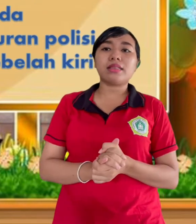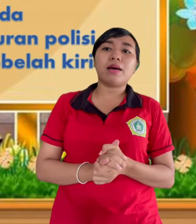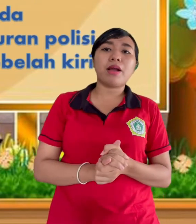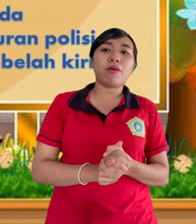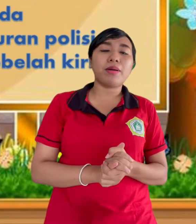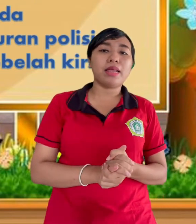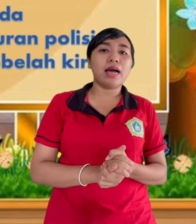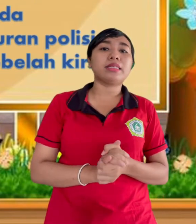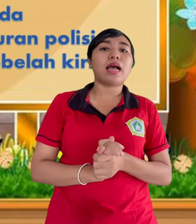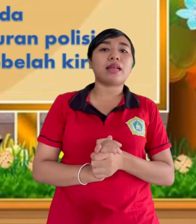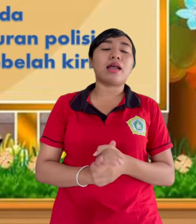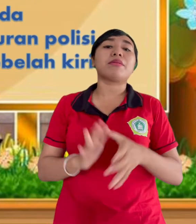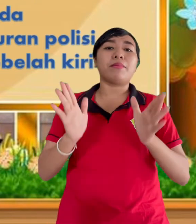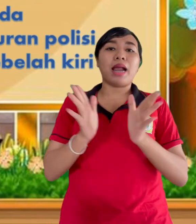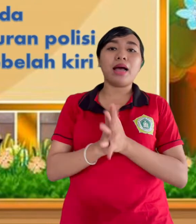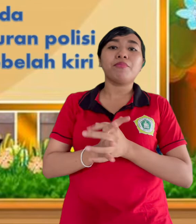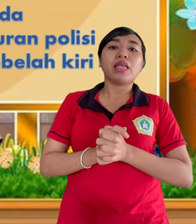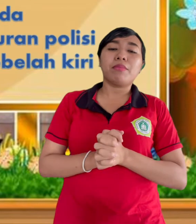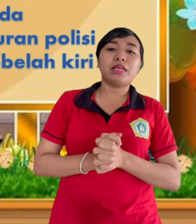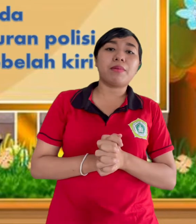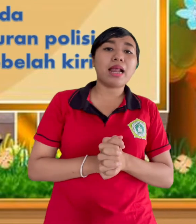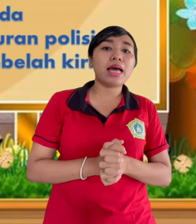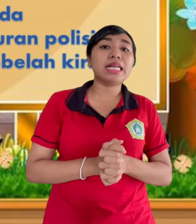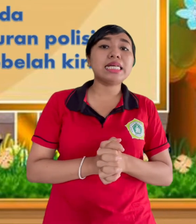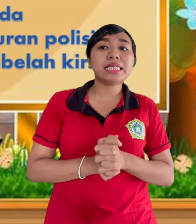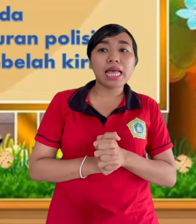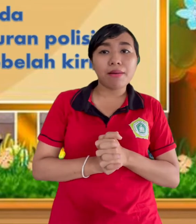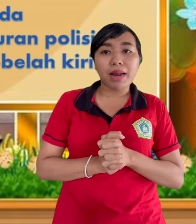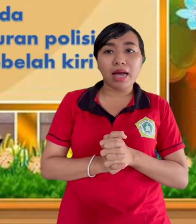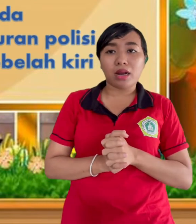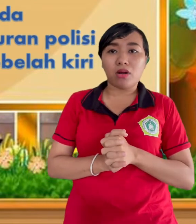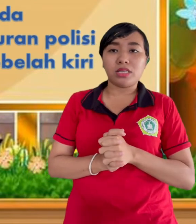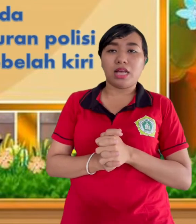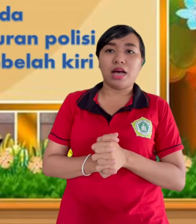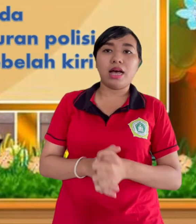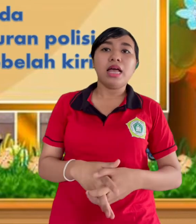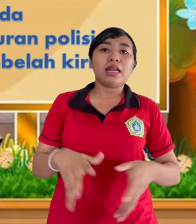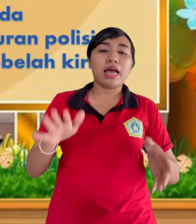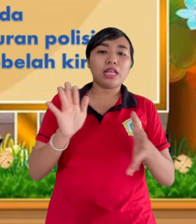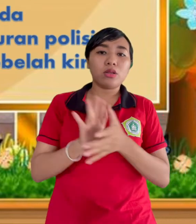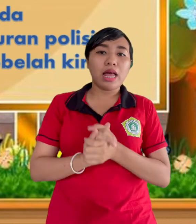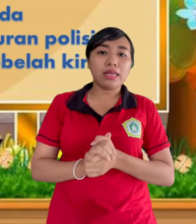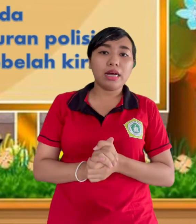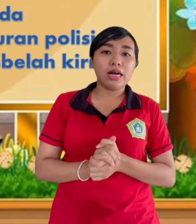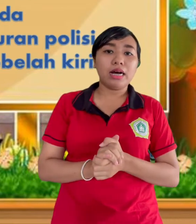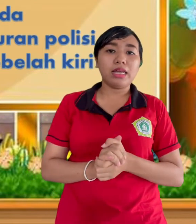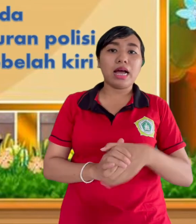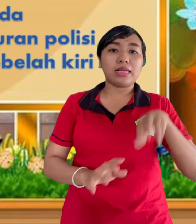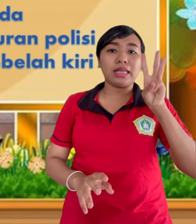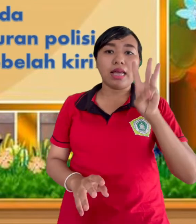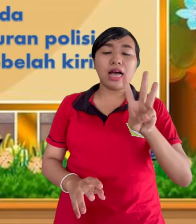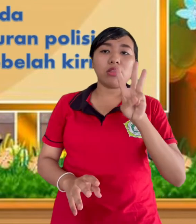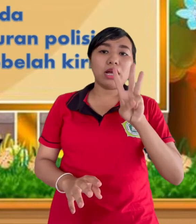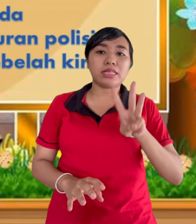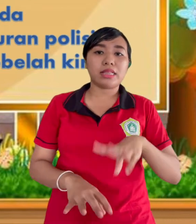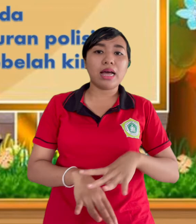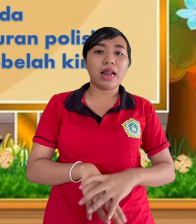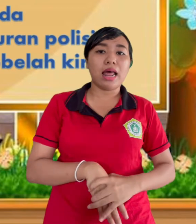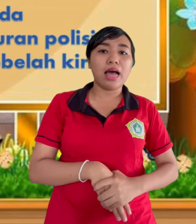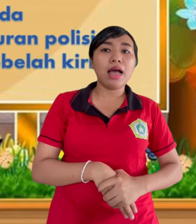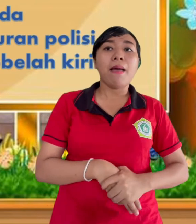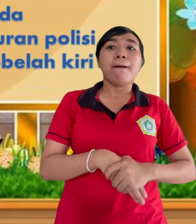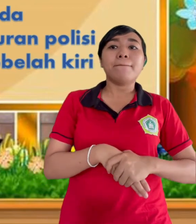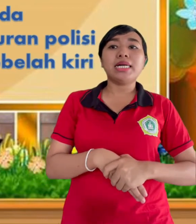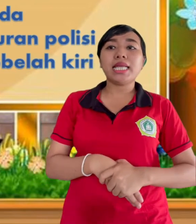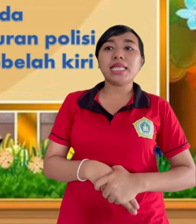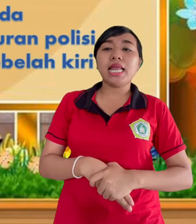tidak ketabrak mobil ya. Jika anak-anak menyeberang, menyeberanglah di zebra cross ya. Nah, itulah yang ketiga. Tugas kita